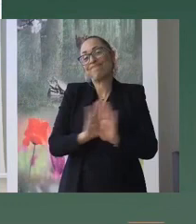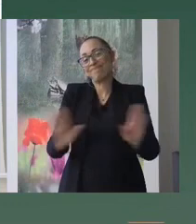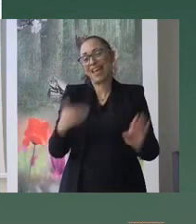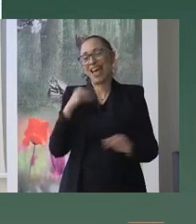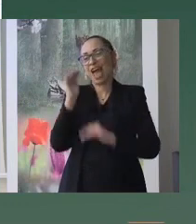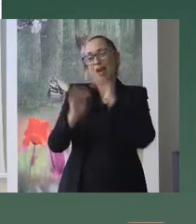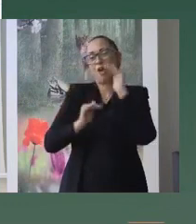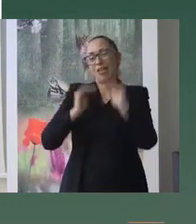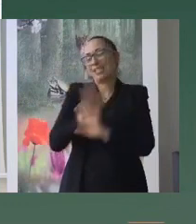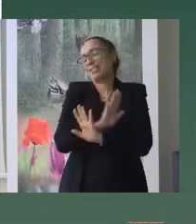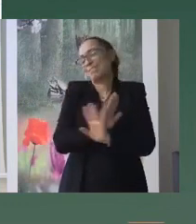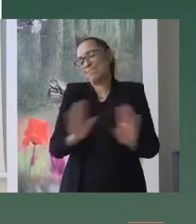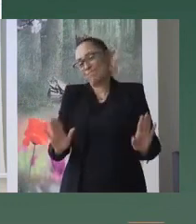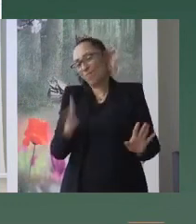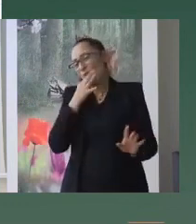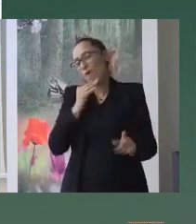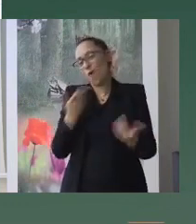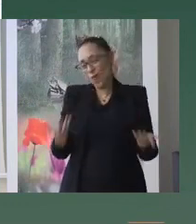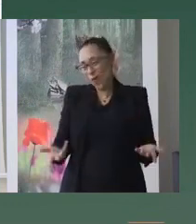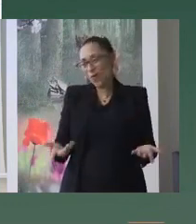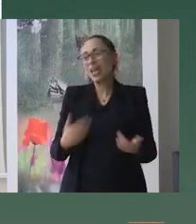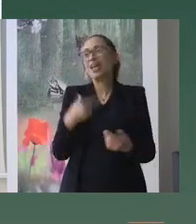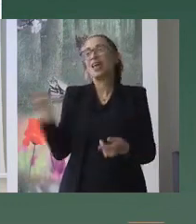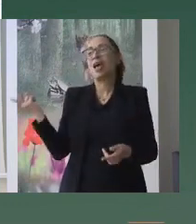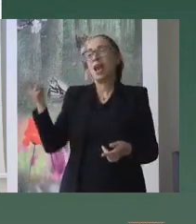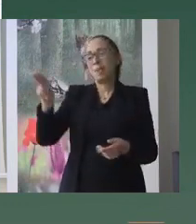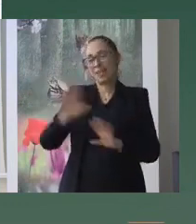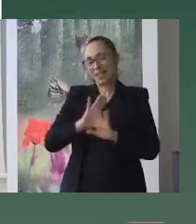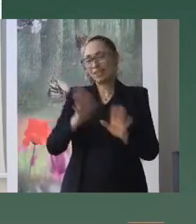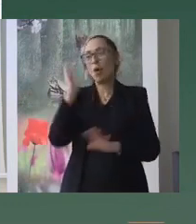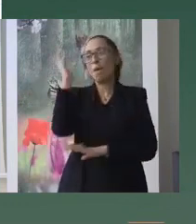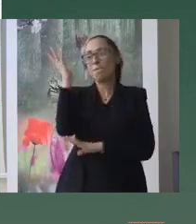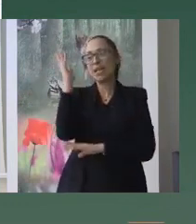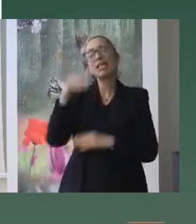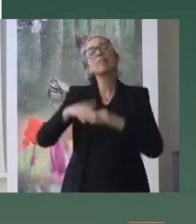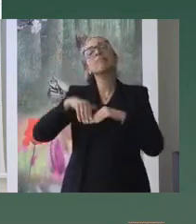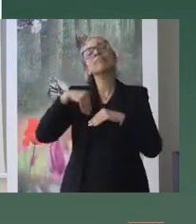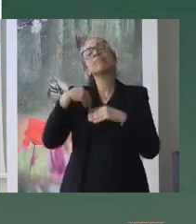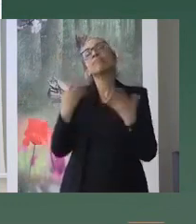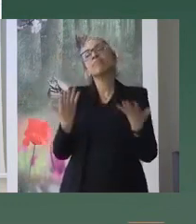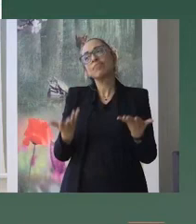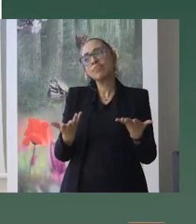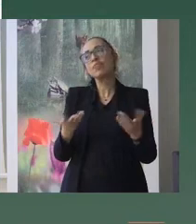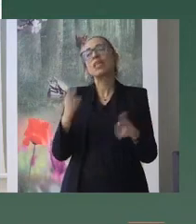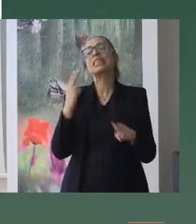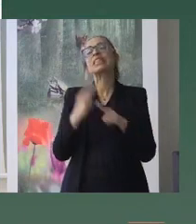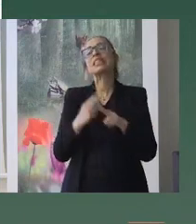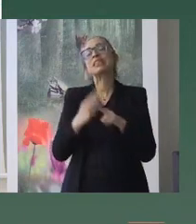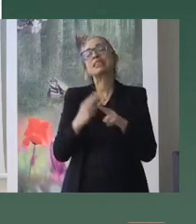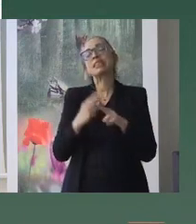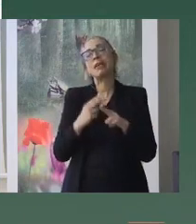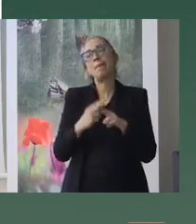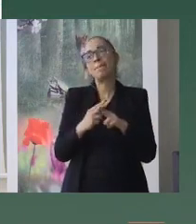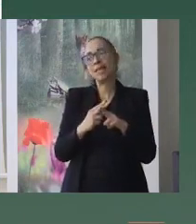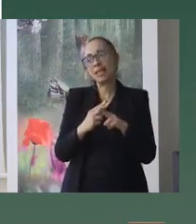τις ερωτήσεις από την αίθουσα για να απαντήσει ο μιλητής μας σε κάποιες σημαντικές